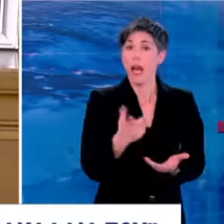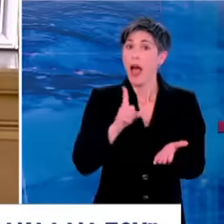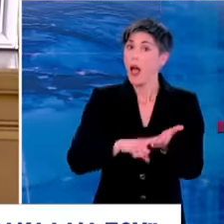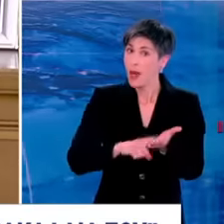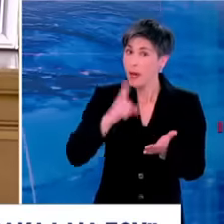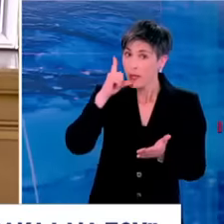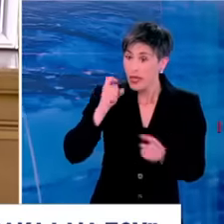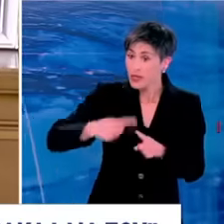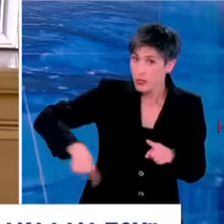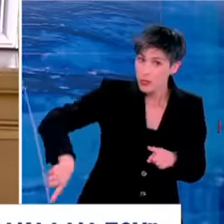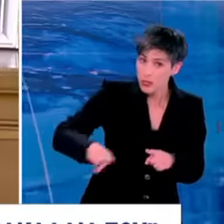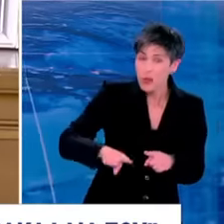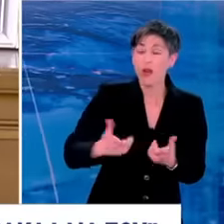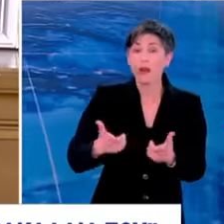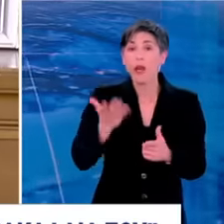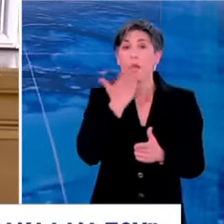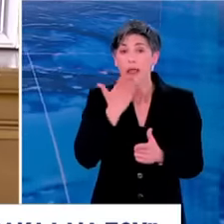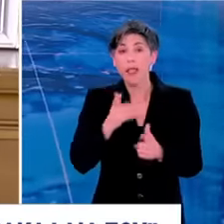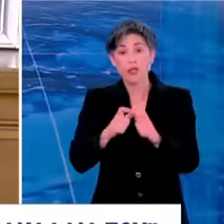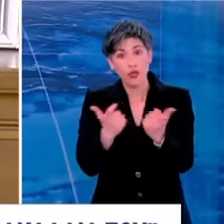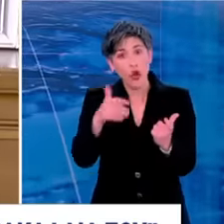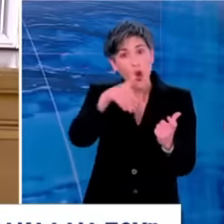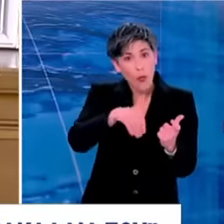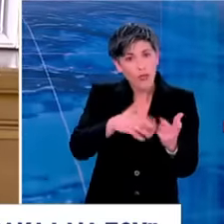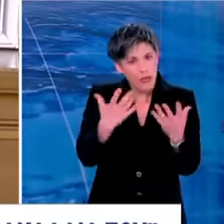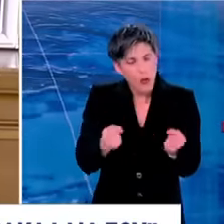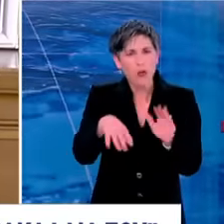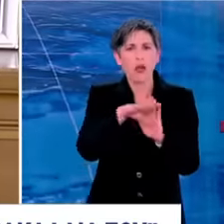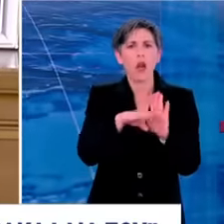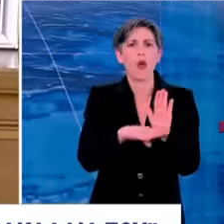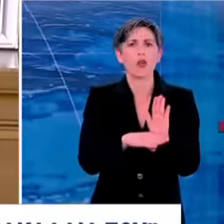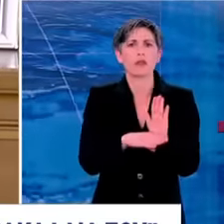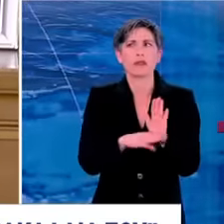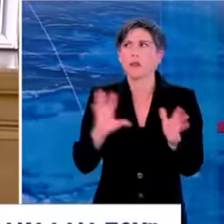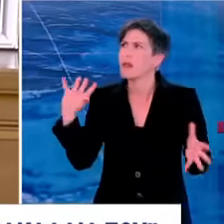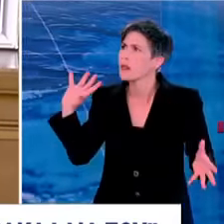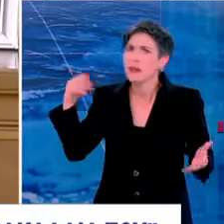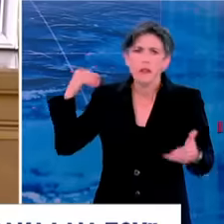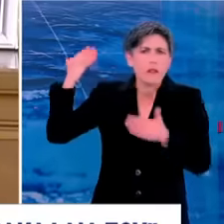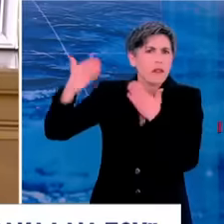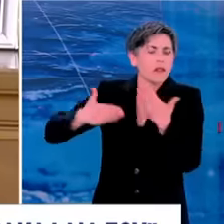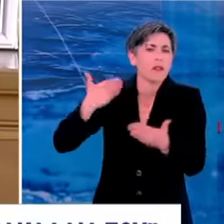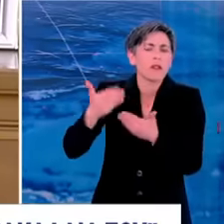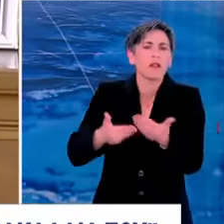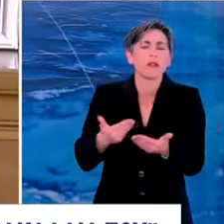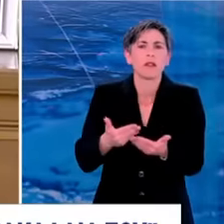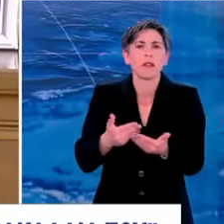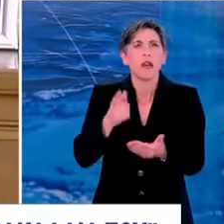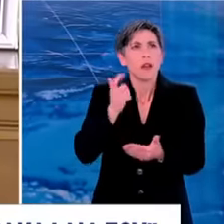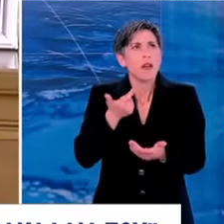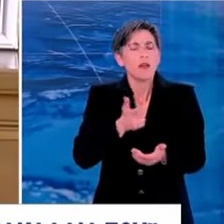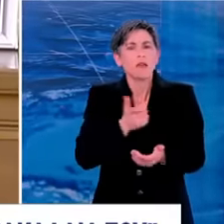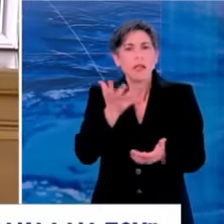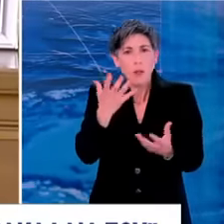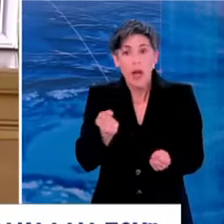και στο σχολείο υπάρχουν κανόνες. Για πολλά χρόνια, δεκαετίες ολόκληρες, θα έλεγα ότι ήμασταν δέσμοι μιας λογικής ότι έχουμε δικαιώματα και δεν έχουμε